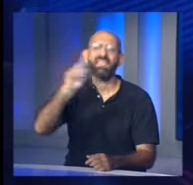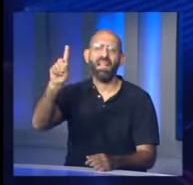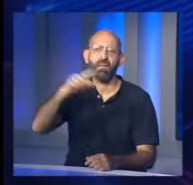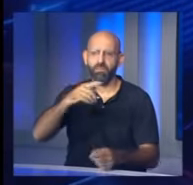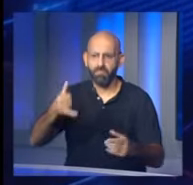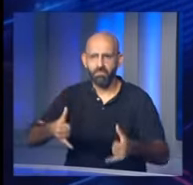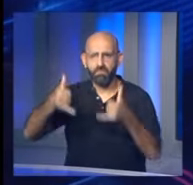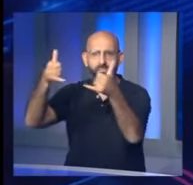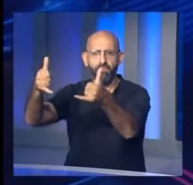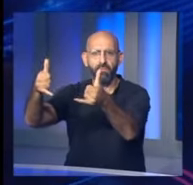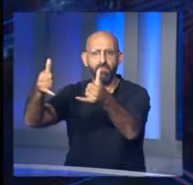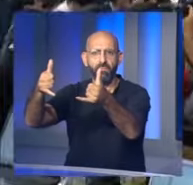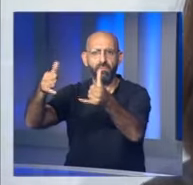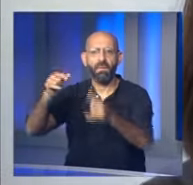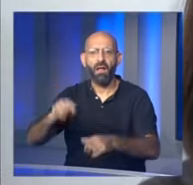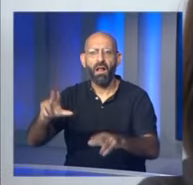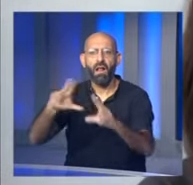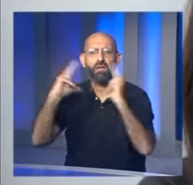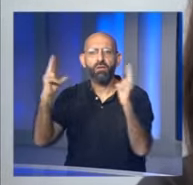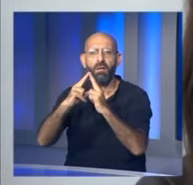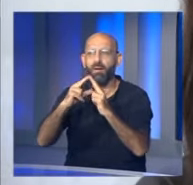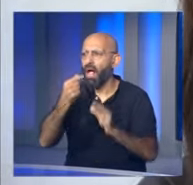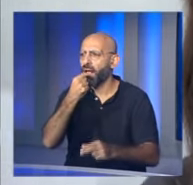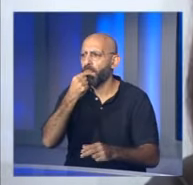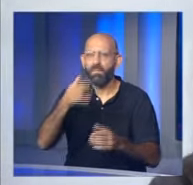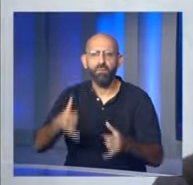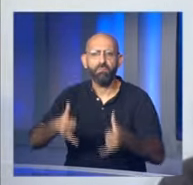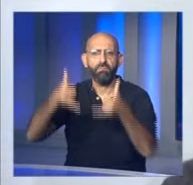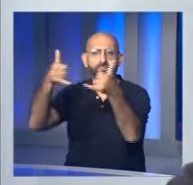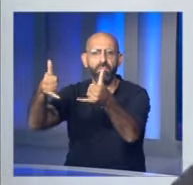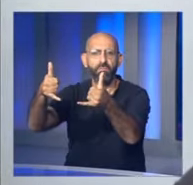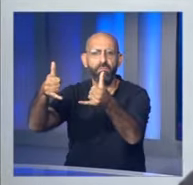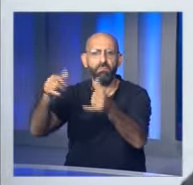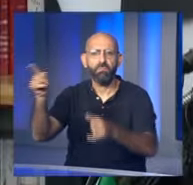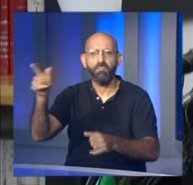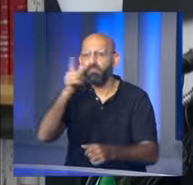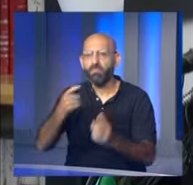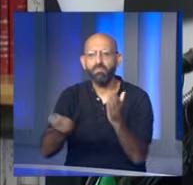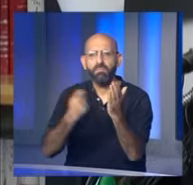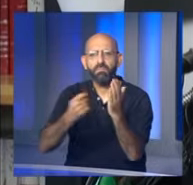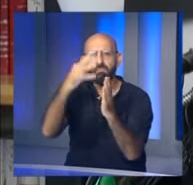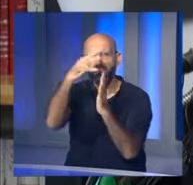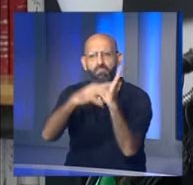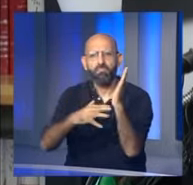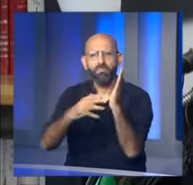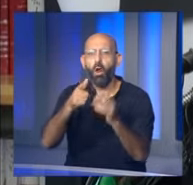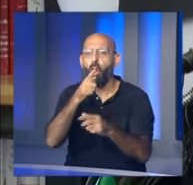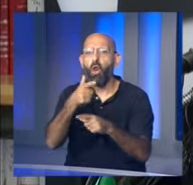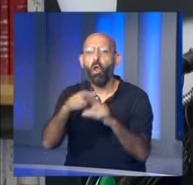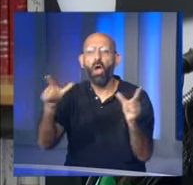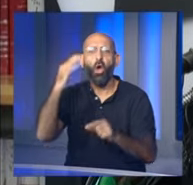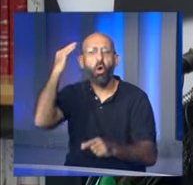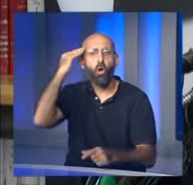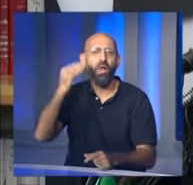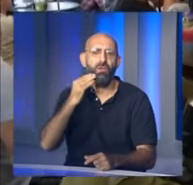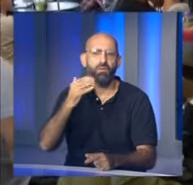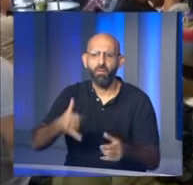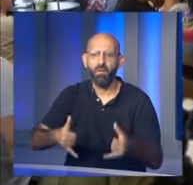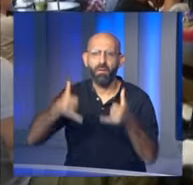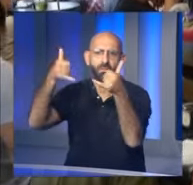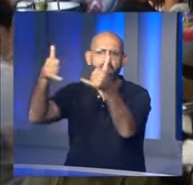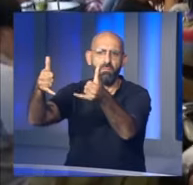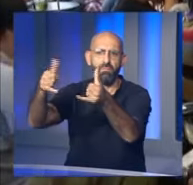الجنوبيه هان كانان البالغ 53 عاما واوضحت لجنه التحكيم في بيان ان هان كانان التي تكتب قصائد وروايات